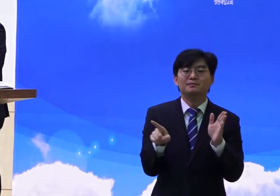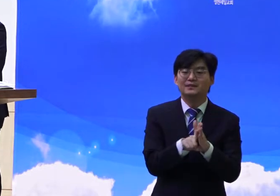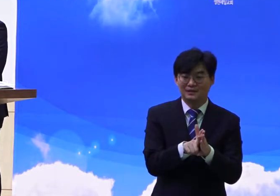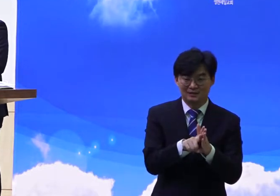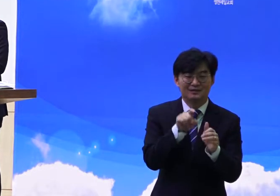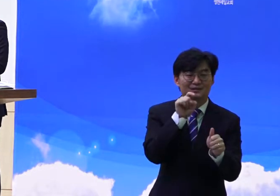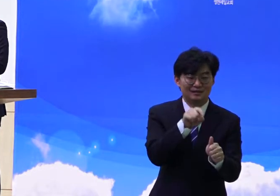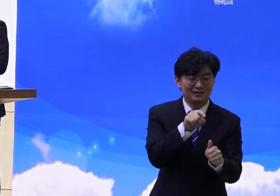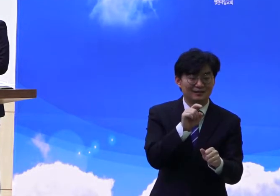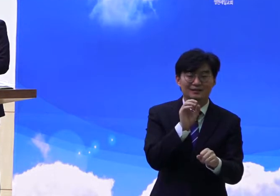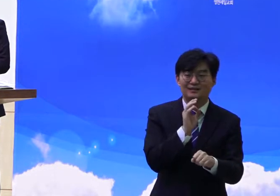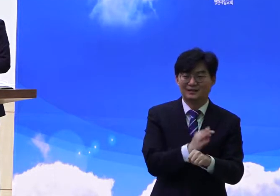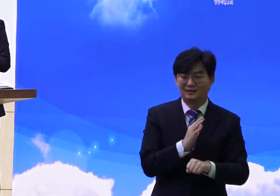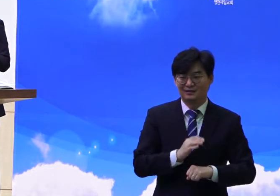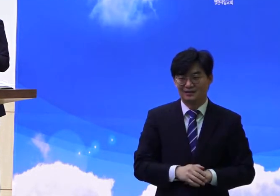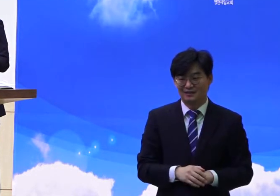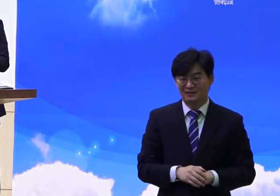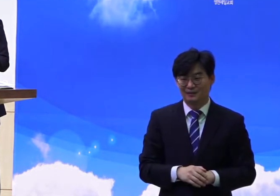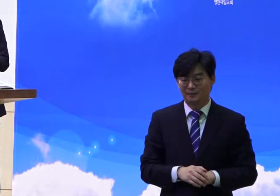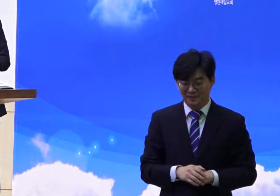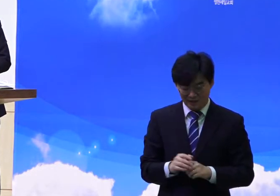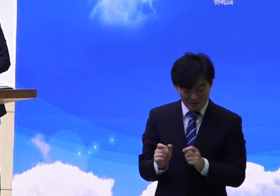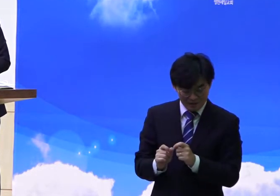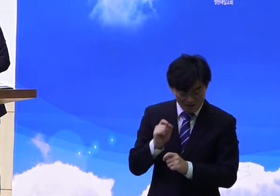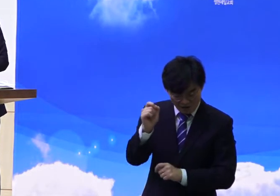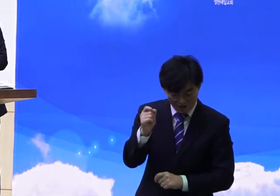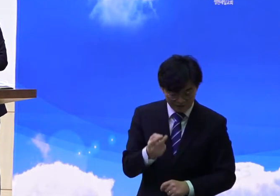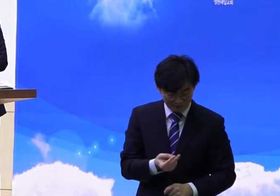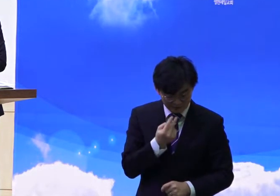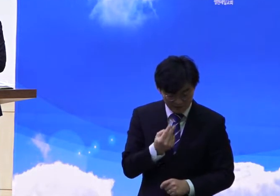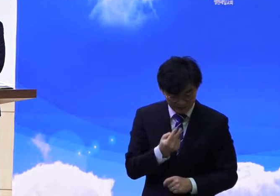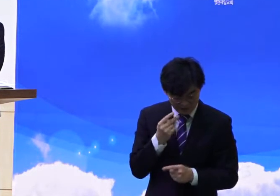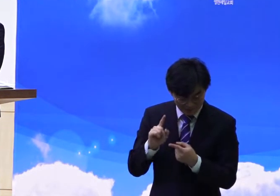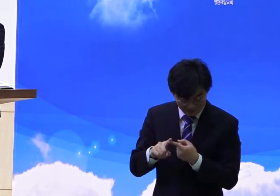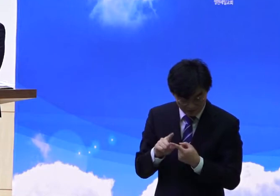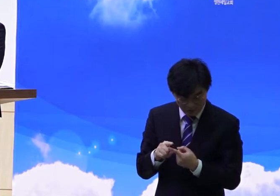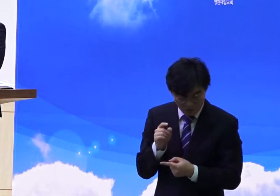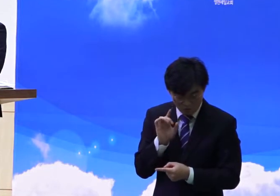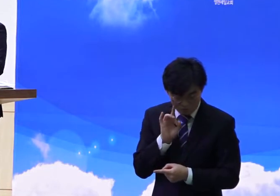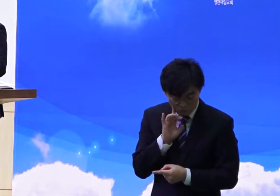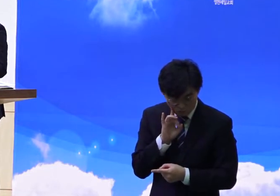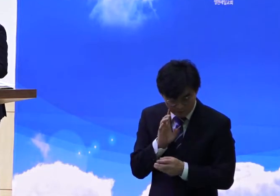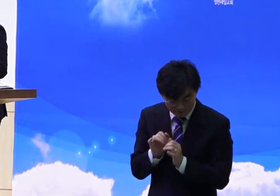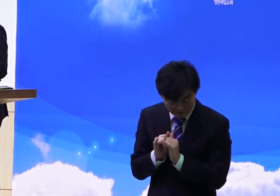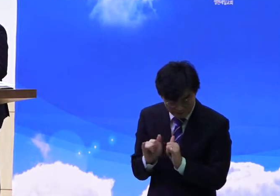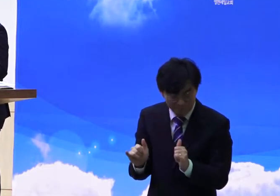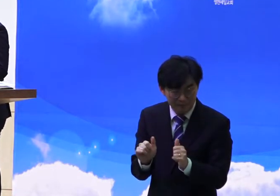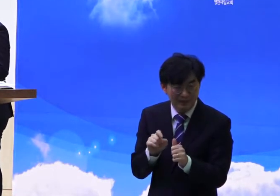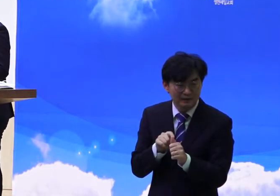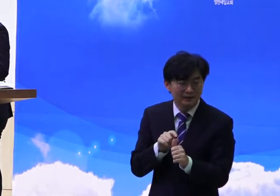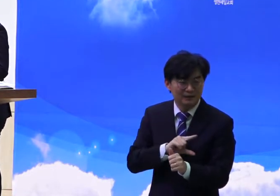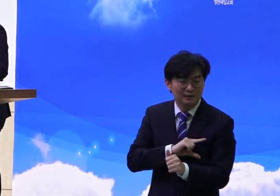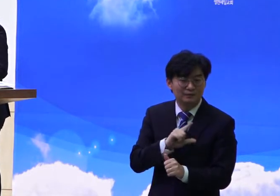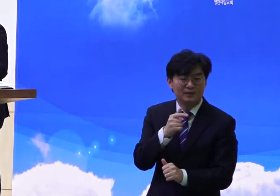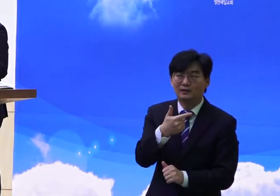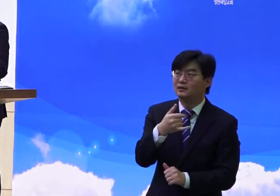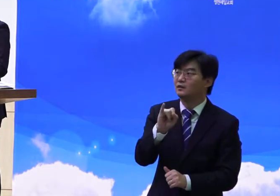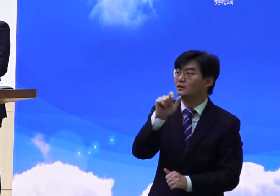요한복음 3장에 보면 영생에 대해서 궁금증을 가지고 있었던 한 사람이 나옵니다. 니고데모라고 하는 사람인데요,